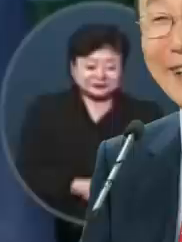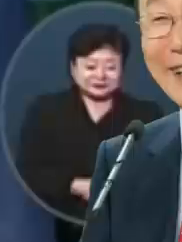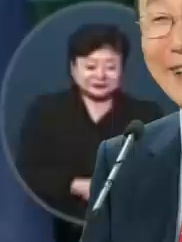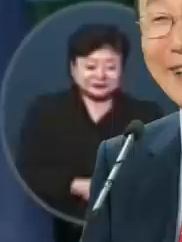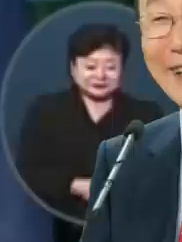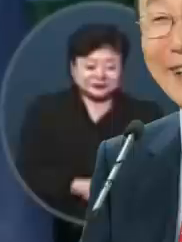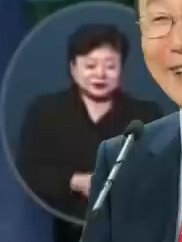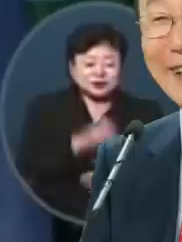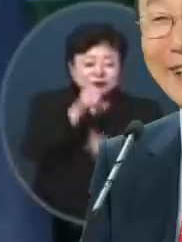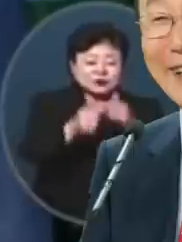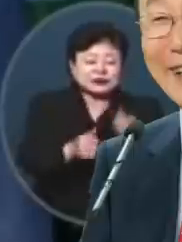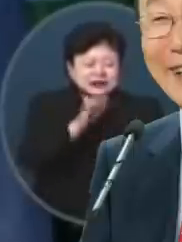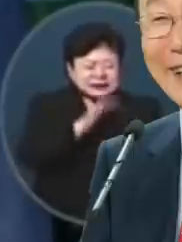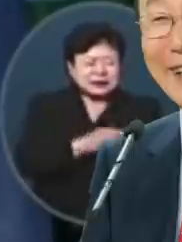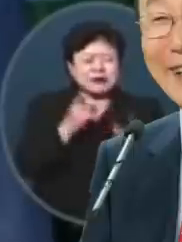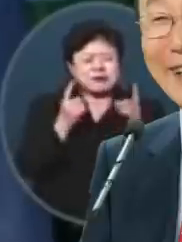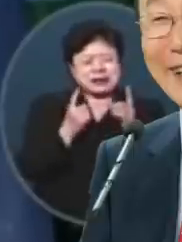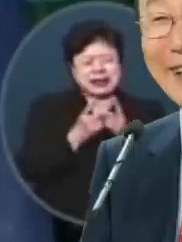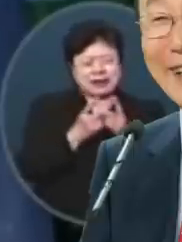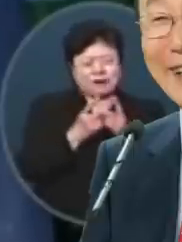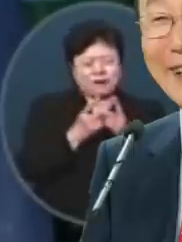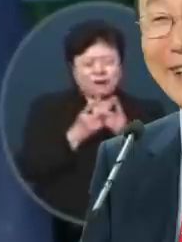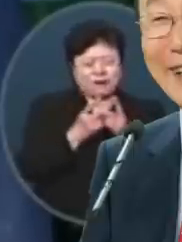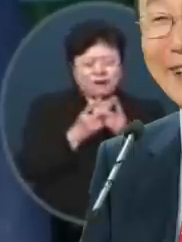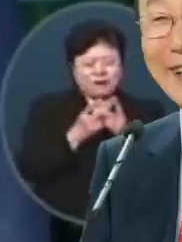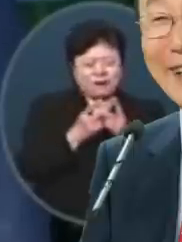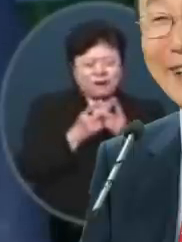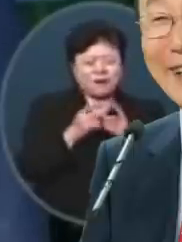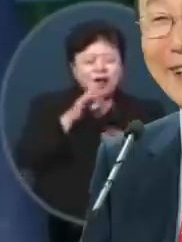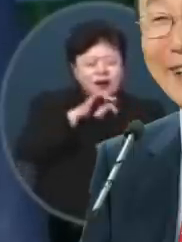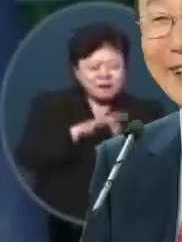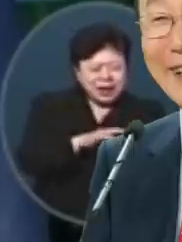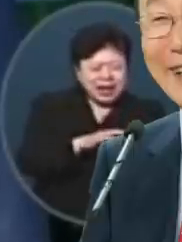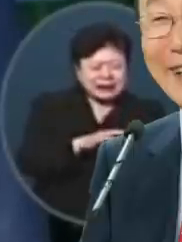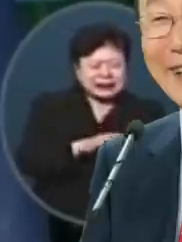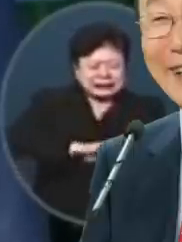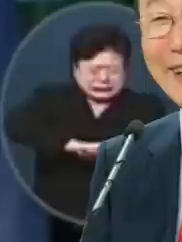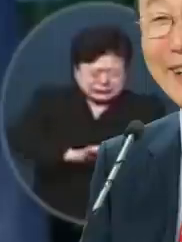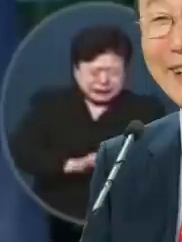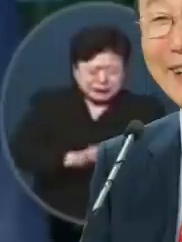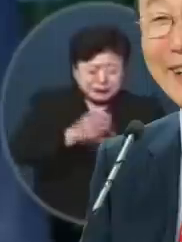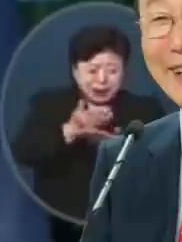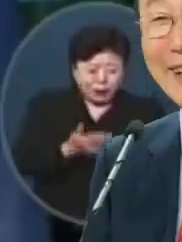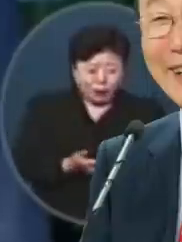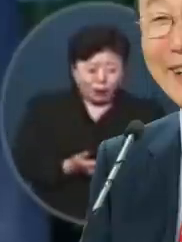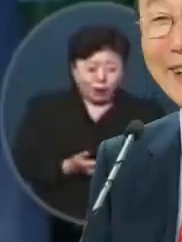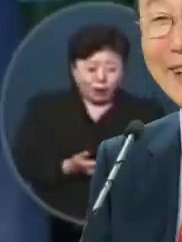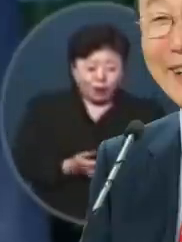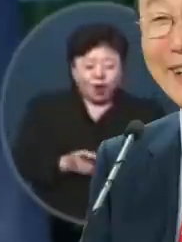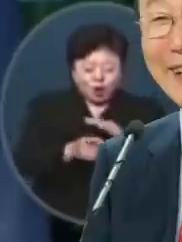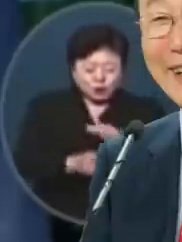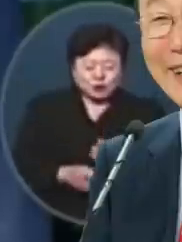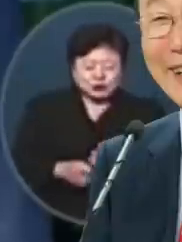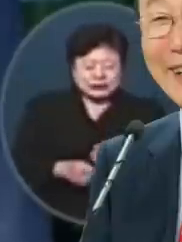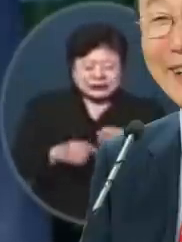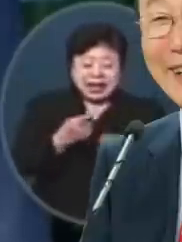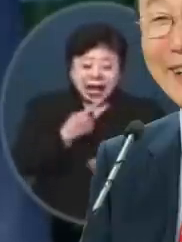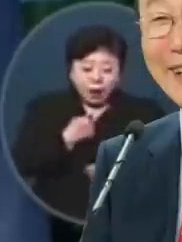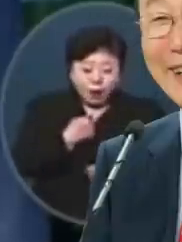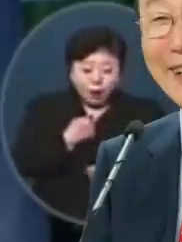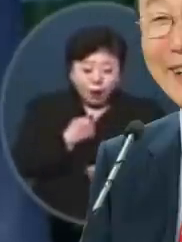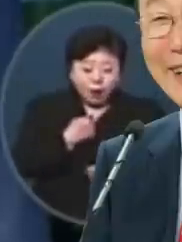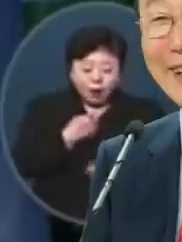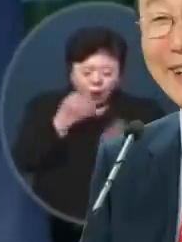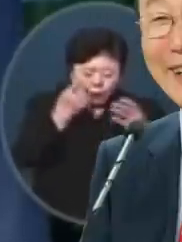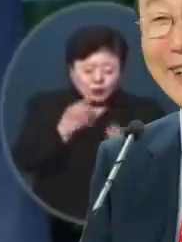우리가 조상 잘못 만나가지고서 마귀에게 짓밟히고 도역질 당하고